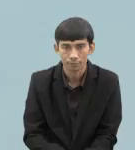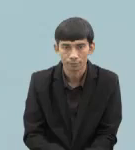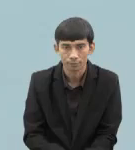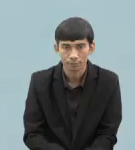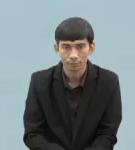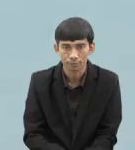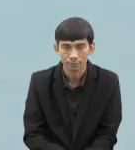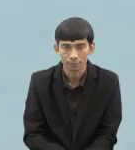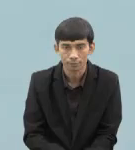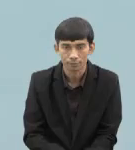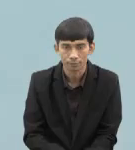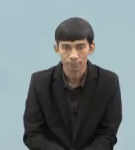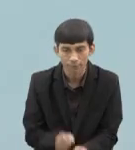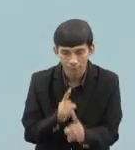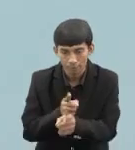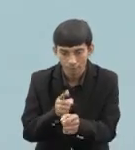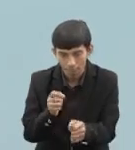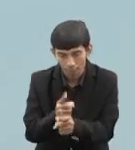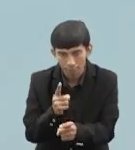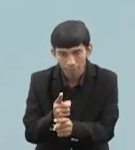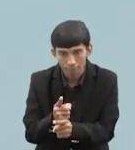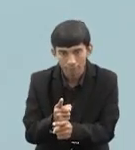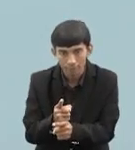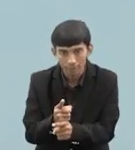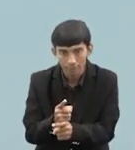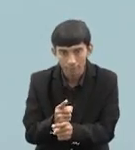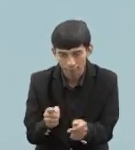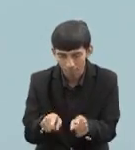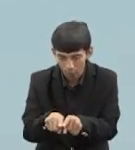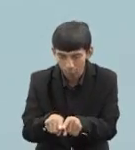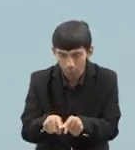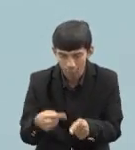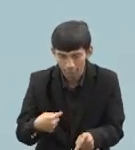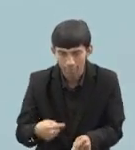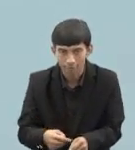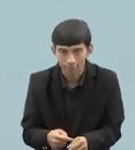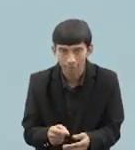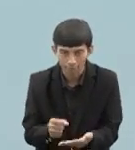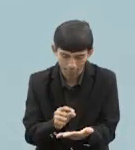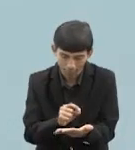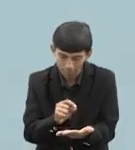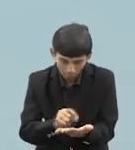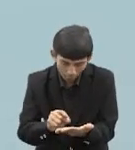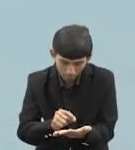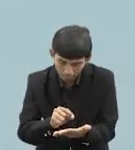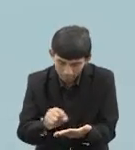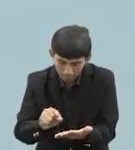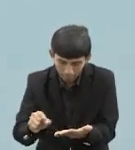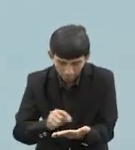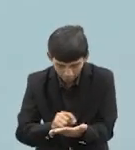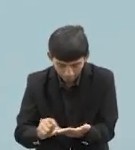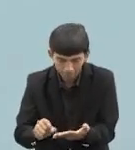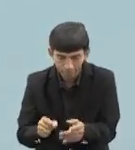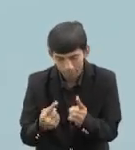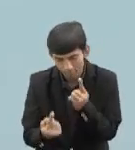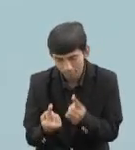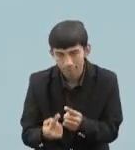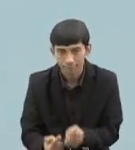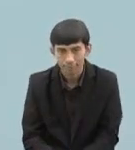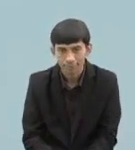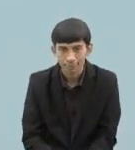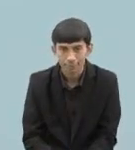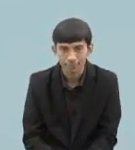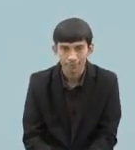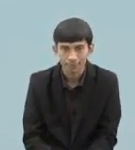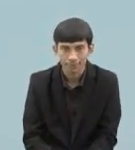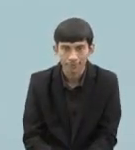Mày đá con chồng lại trâu mày nè cổ rưu ế. Ai cọt tam nè cổ rưu mở nhỏ cọt trê chồng lại trâu chá lao nè con á. Chà tiếng. Đồng bọn cổng riếp đồng bọn